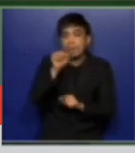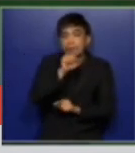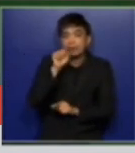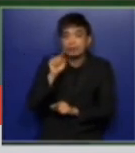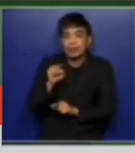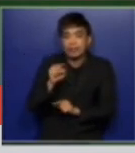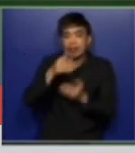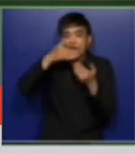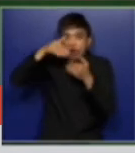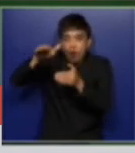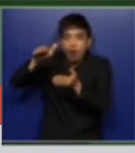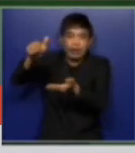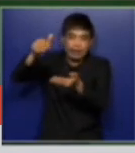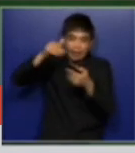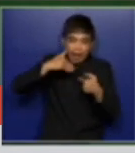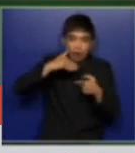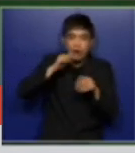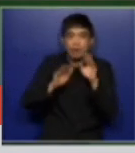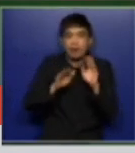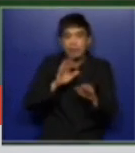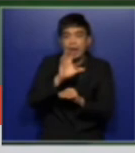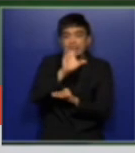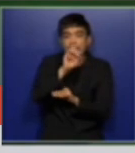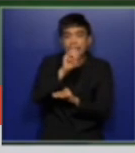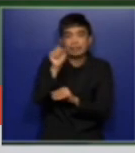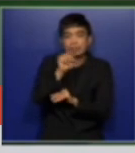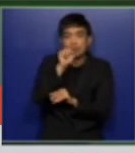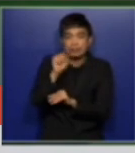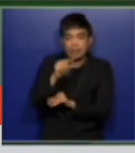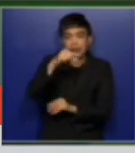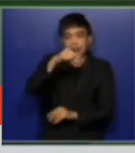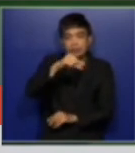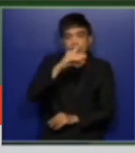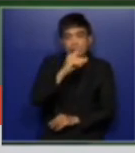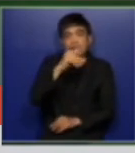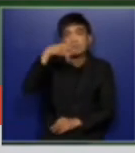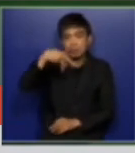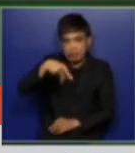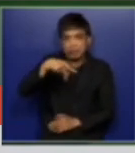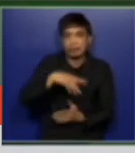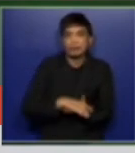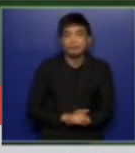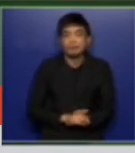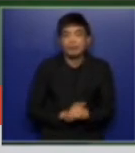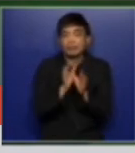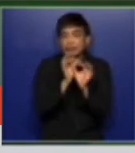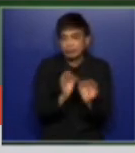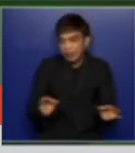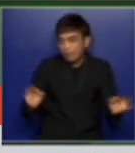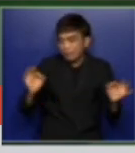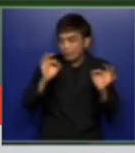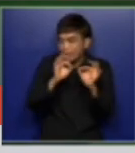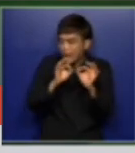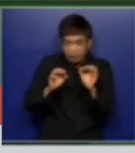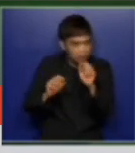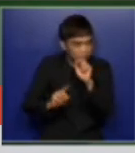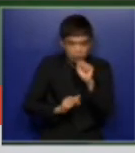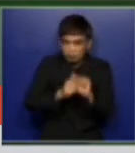าและส่งออกนั้นเป็นสัดส่วนเกือบ 50% ของ GDP ด้วยซ้ำไปและสิ่งสำคัญที่สุดท่านประธานที่เคาร